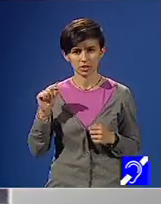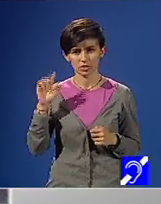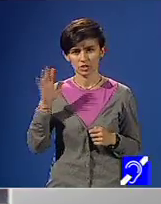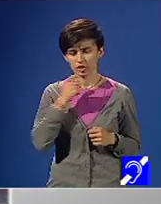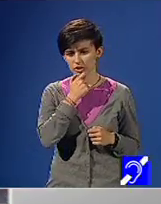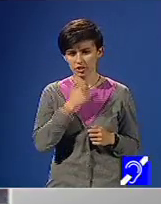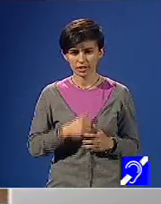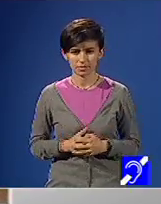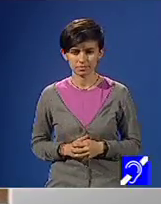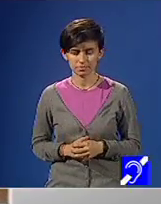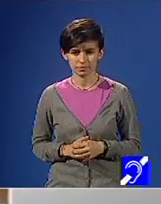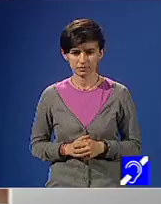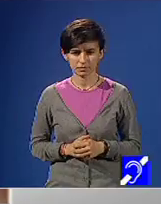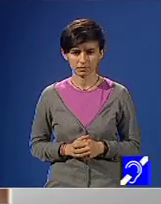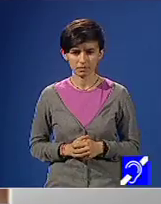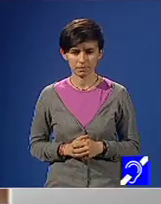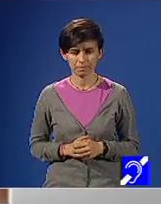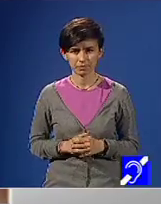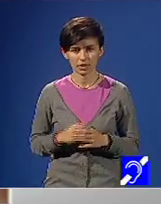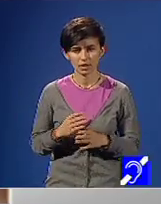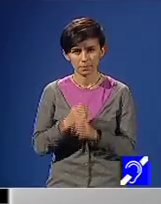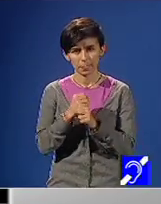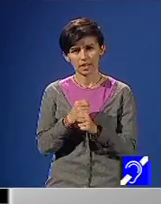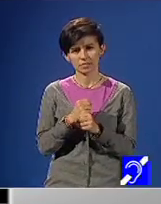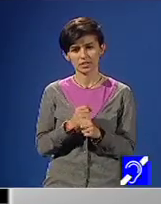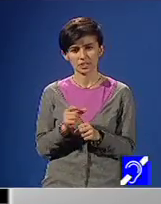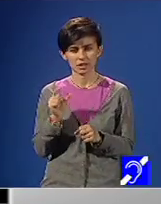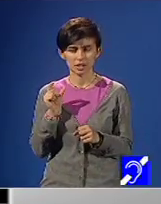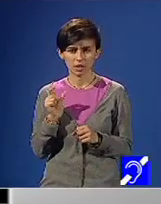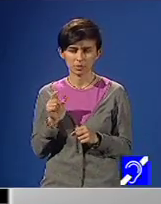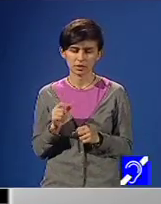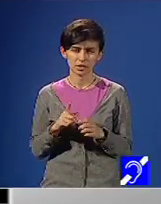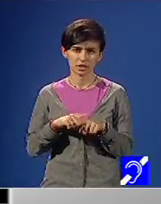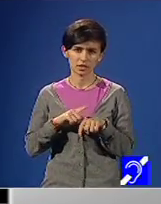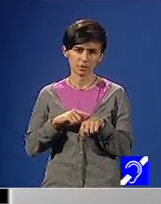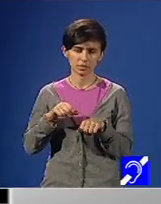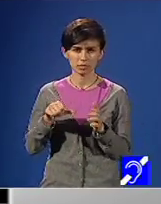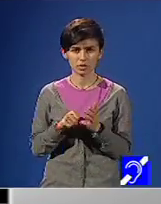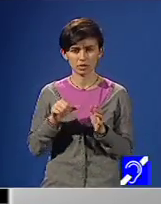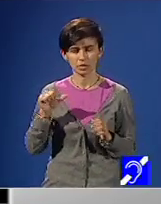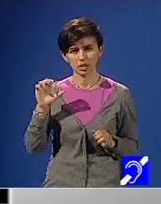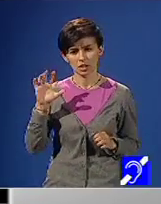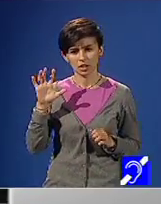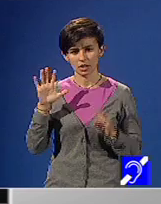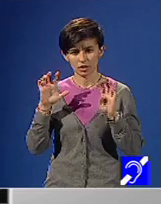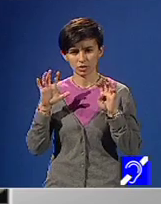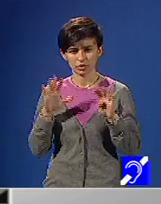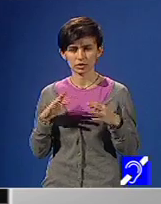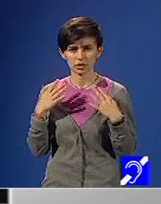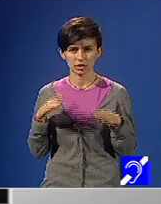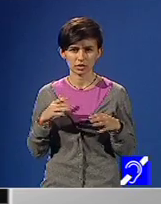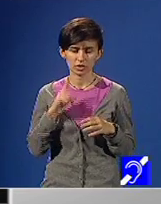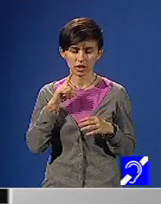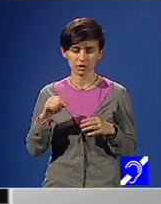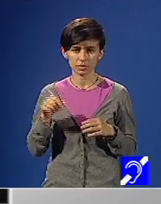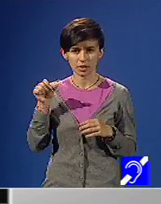ani. A luat ființă la scurt timp, după 1990, ca răspuns la existența persoanelor cu dizabilități